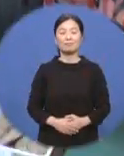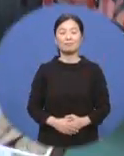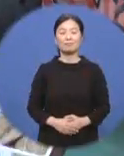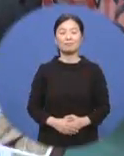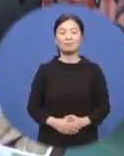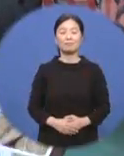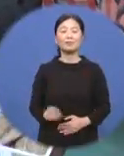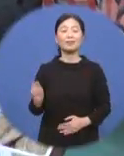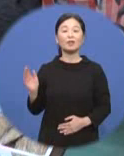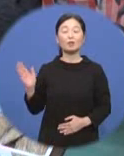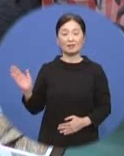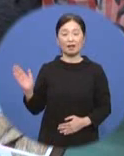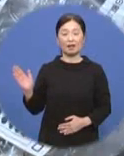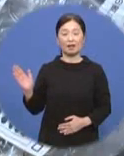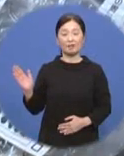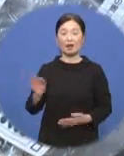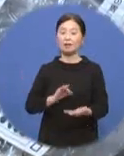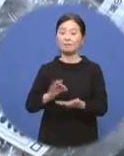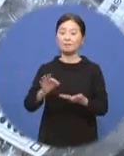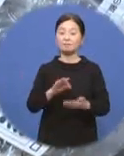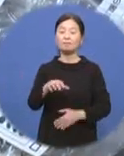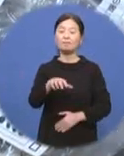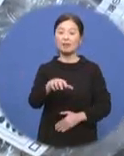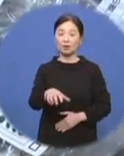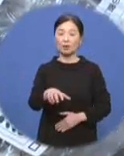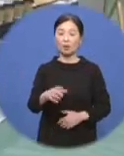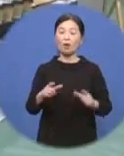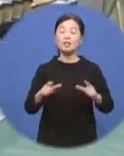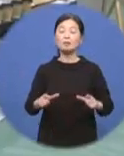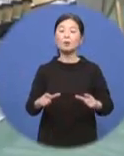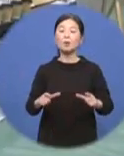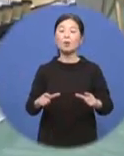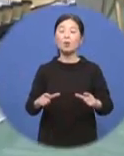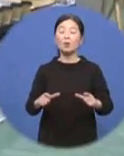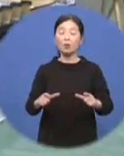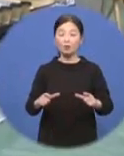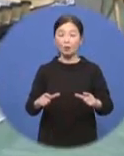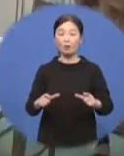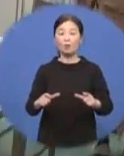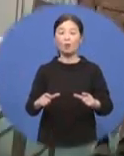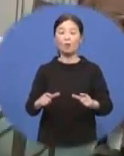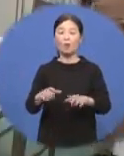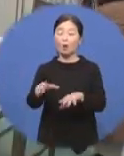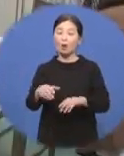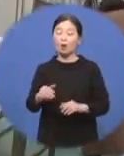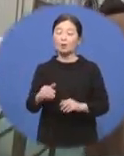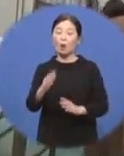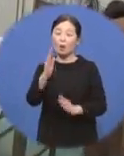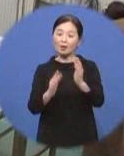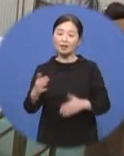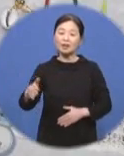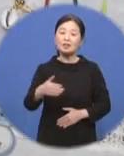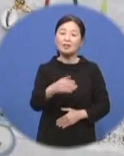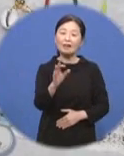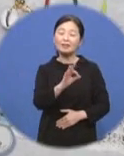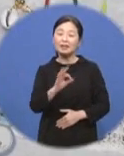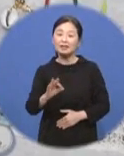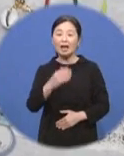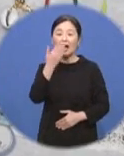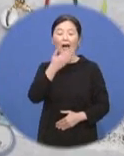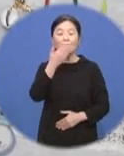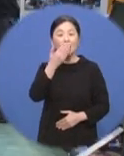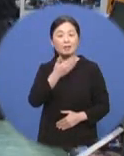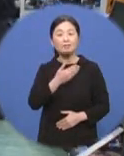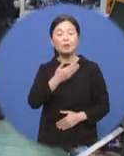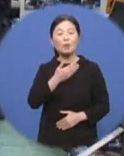こちらは物産展です。地元の農林水産品や地場産品、お弁当やスイーツなどが販売されています